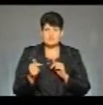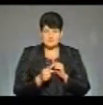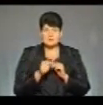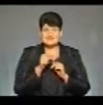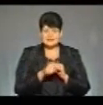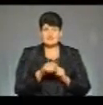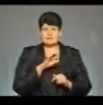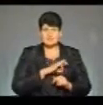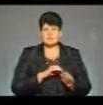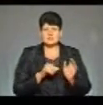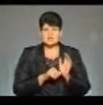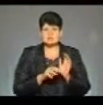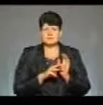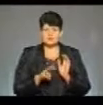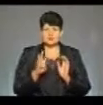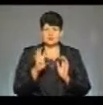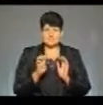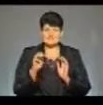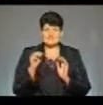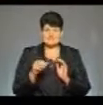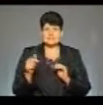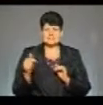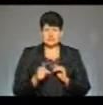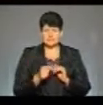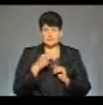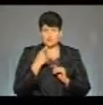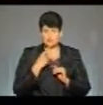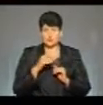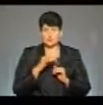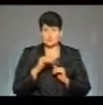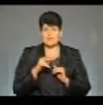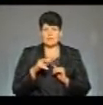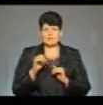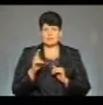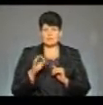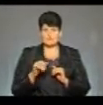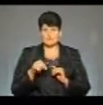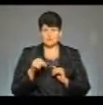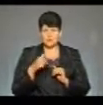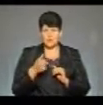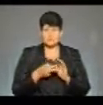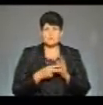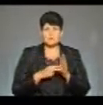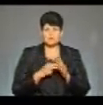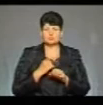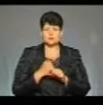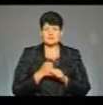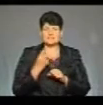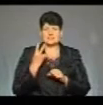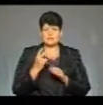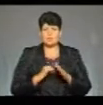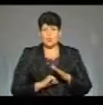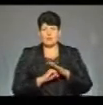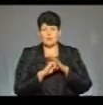них використали 6 мільйонів 400 тисяч гривень, каже Юрій Левкович. Ми в цьому році плануємо зробити 2 опори